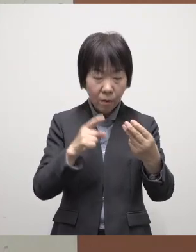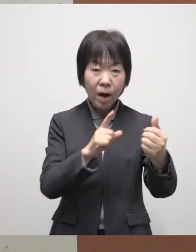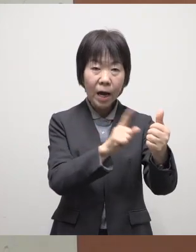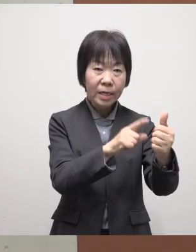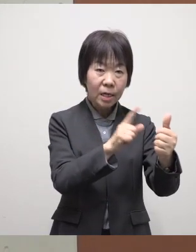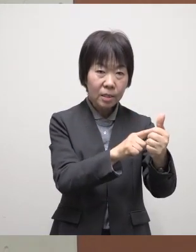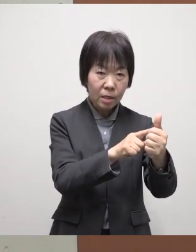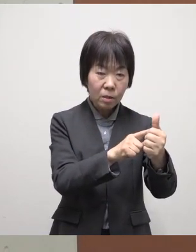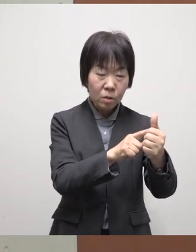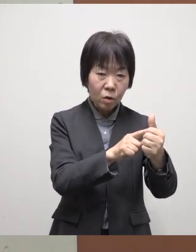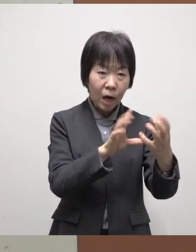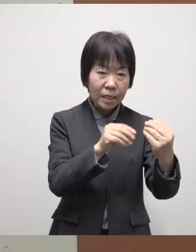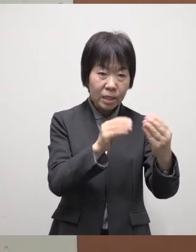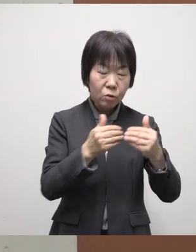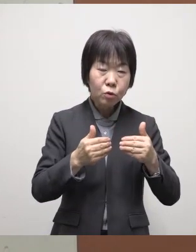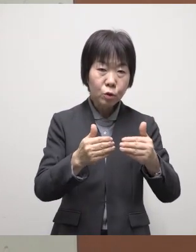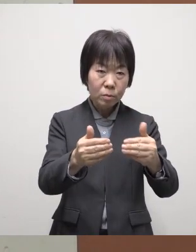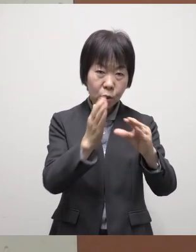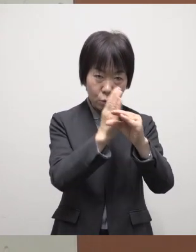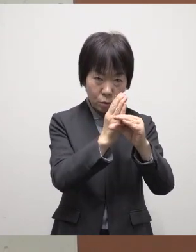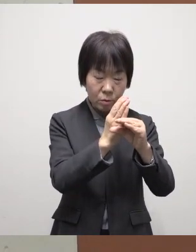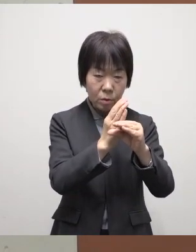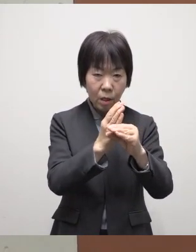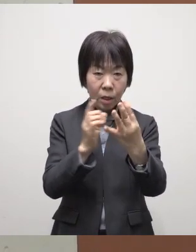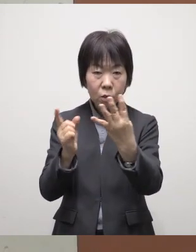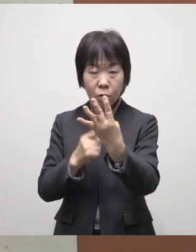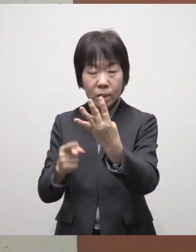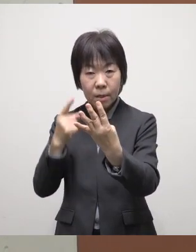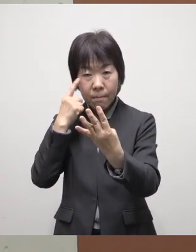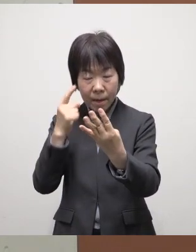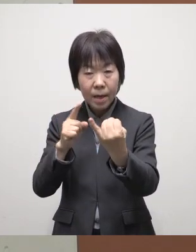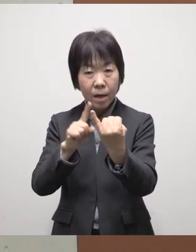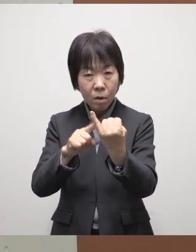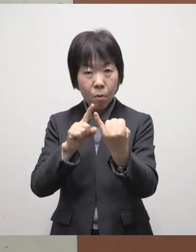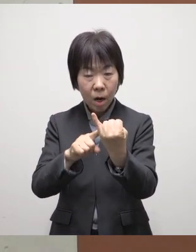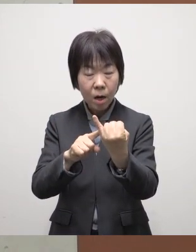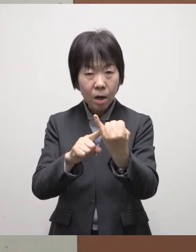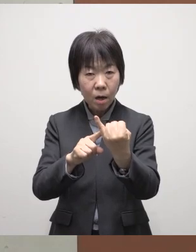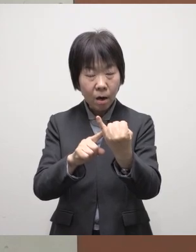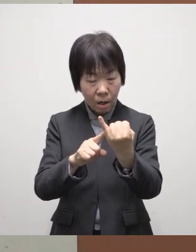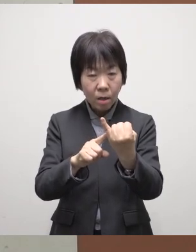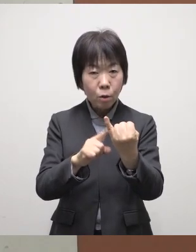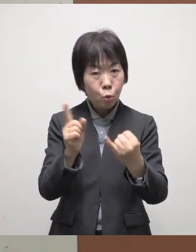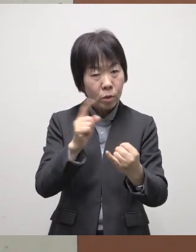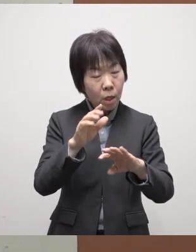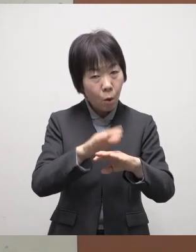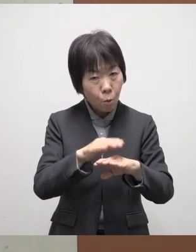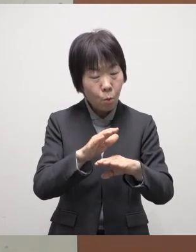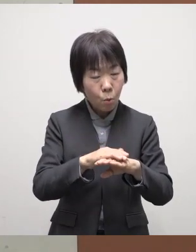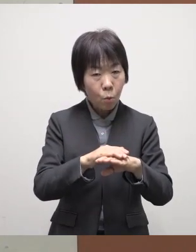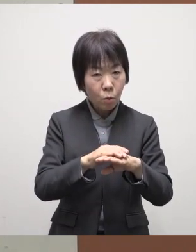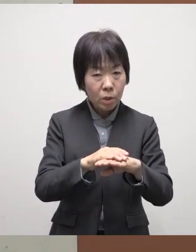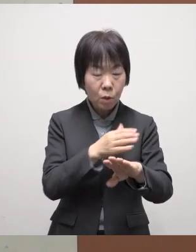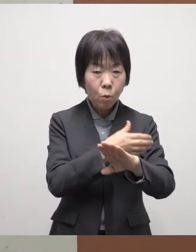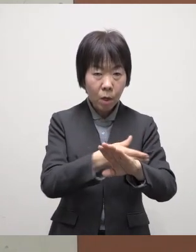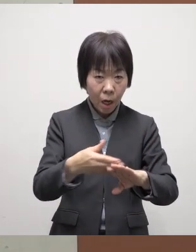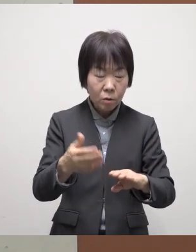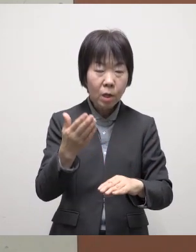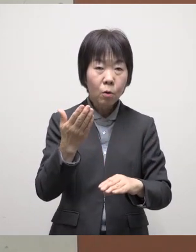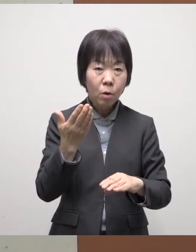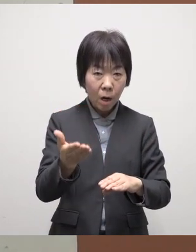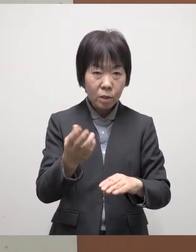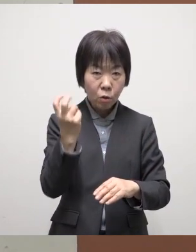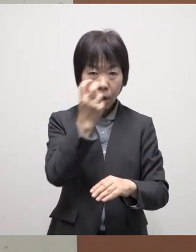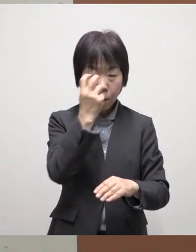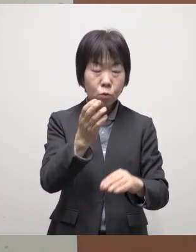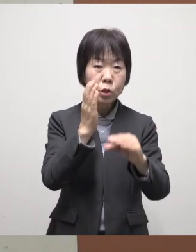のお話を進めているところであります4例目についてはまずそもそもどういった形での経路なのかということ